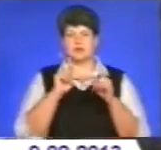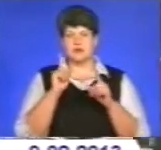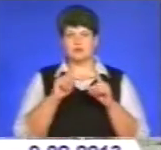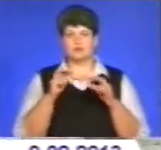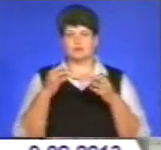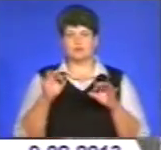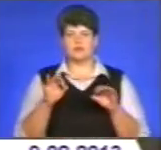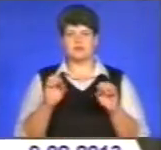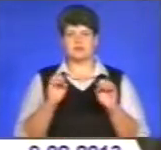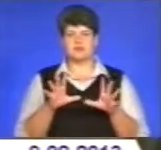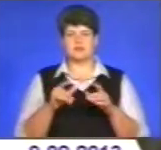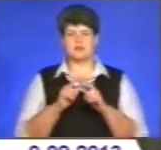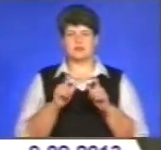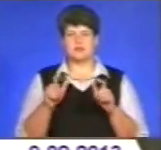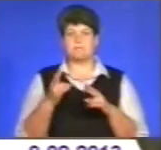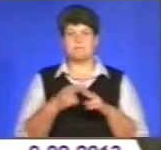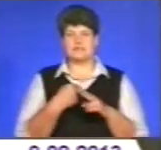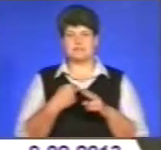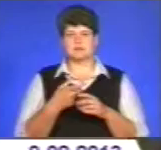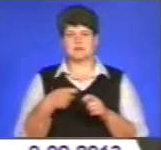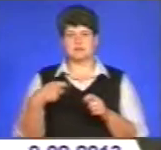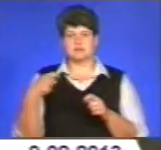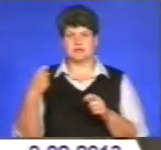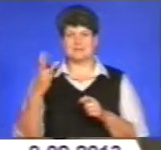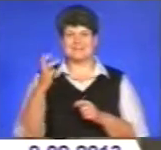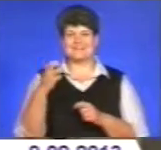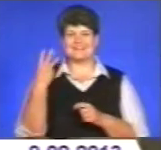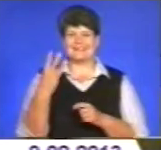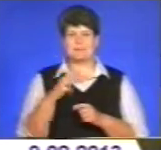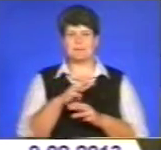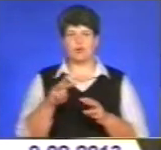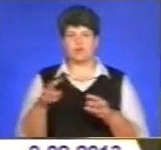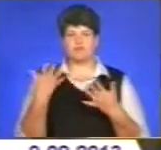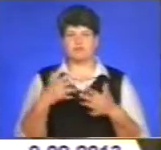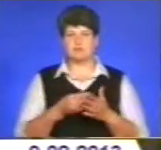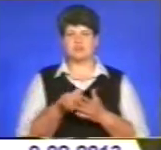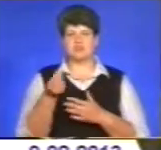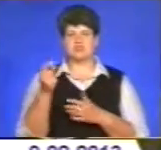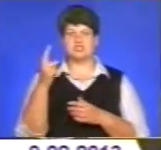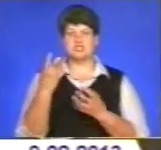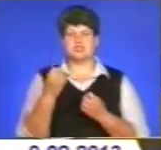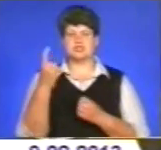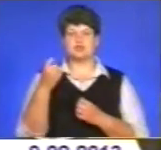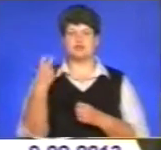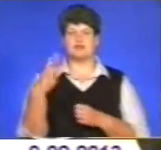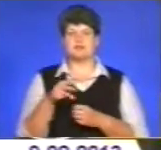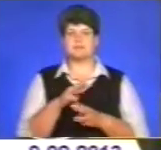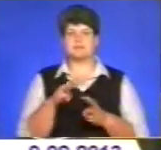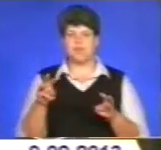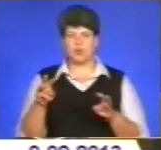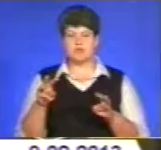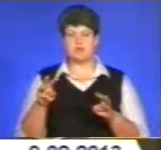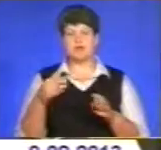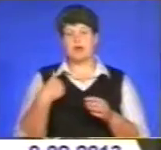без затримок. На сьогодні, слава Богу, 303 мільйони профінансовано, ще 120 мільйонів. Я думаю,